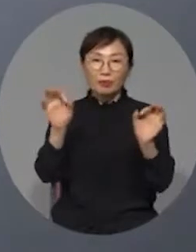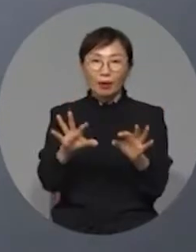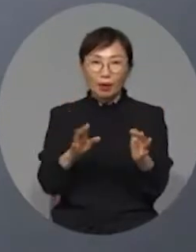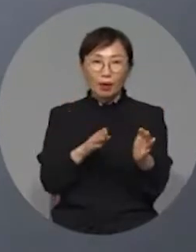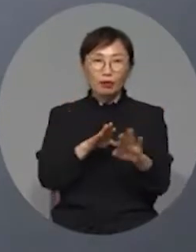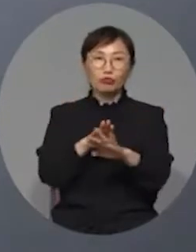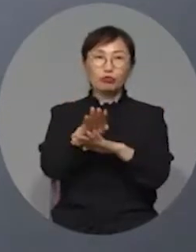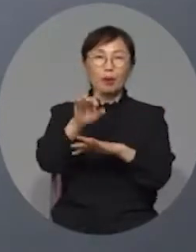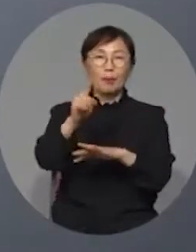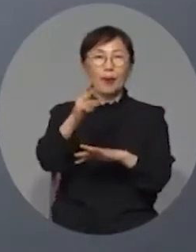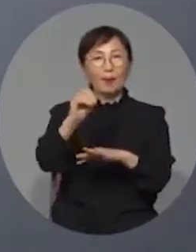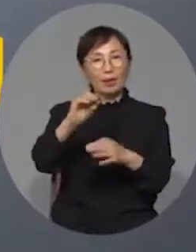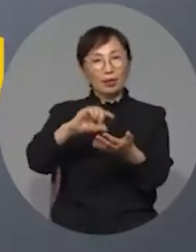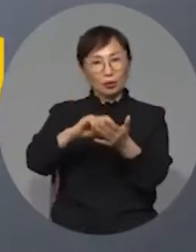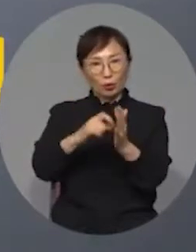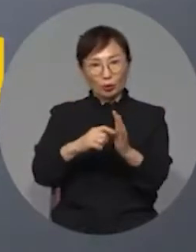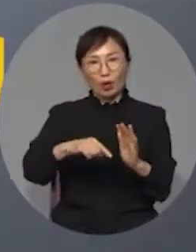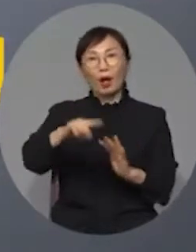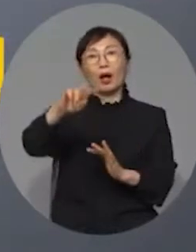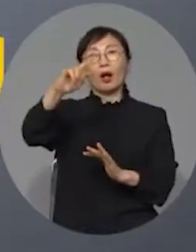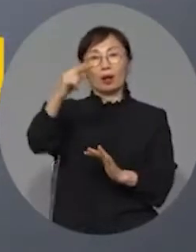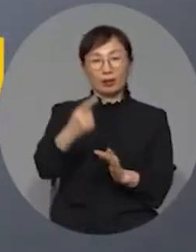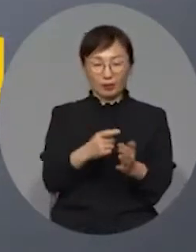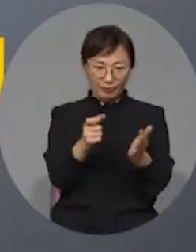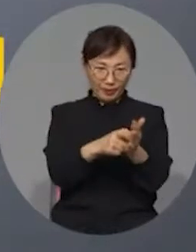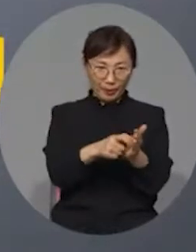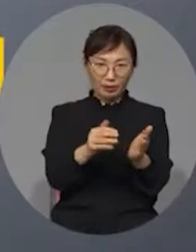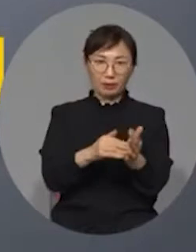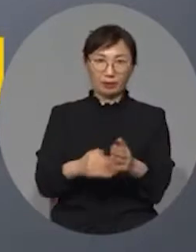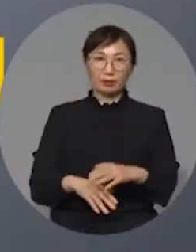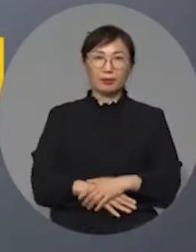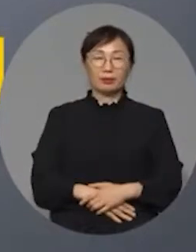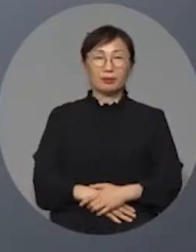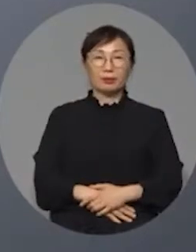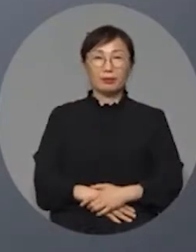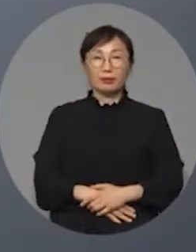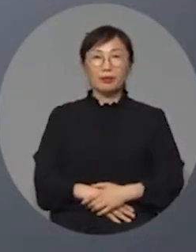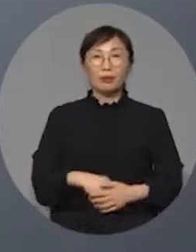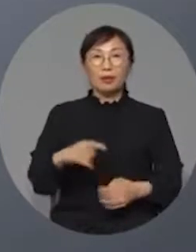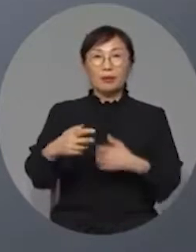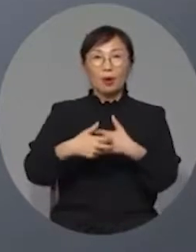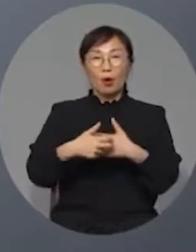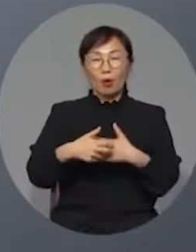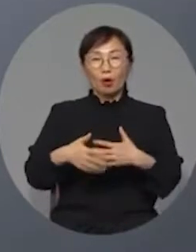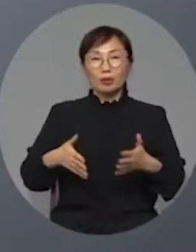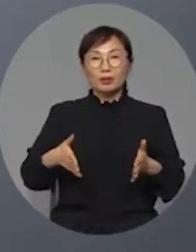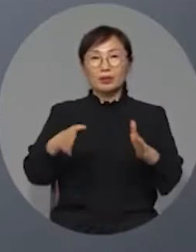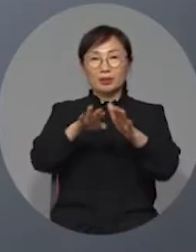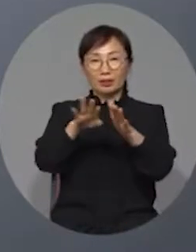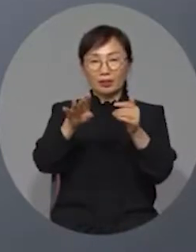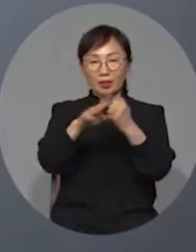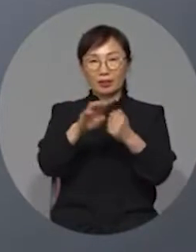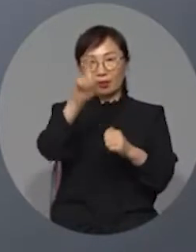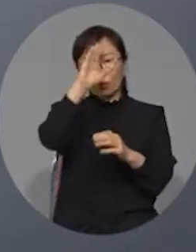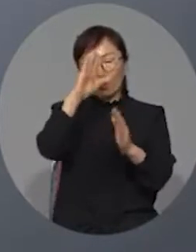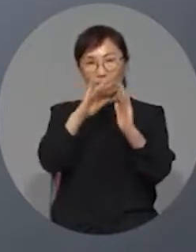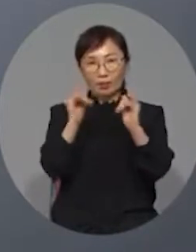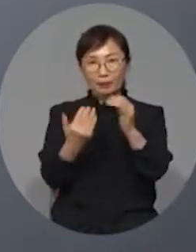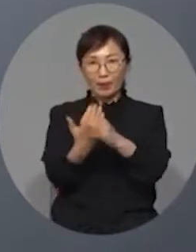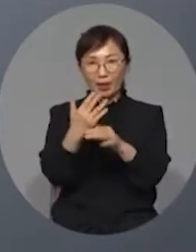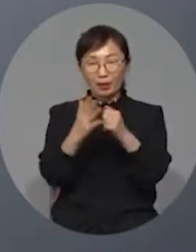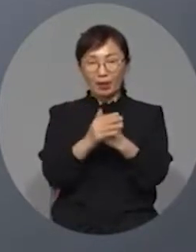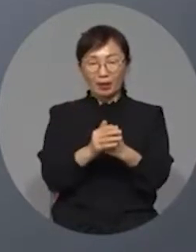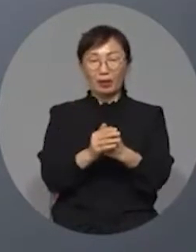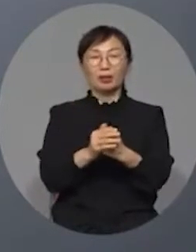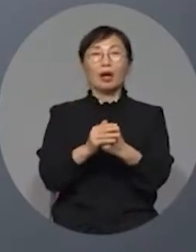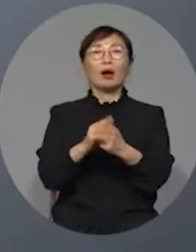100m 정도를 나갔다가 1시간 만에 돌아왔다고 기록돼 있습니다. 의료시설에서 환자가 발생해 출동했고 환자가